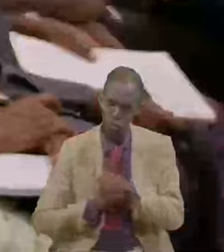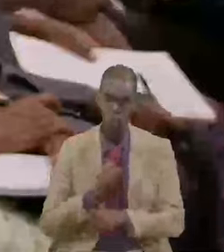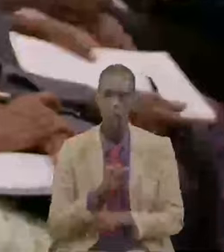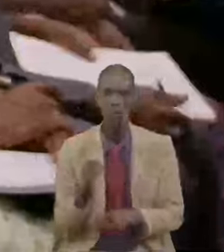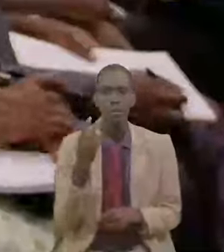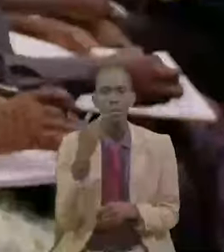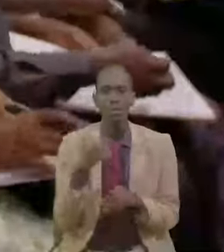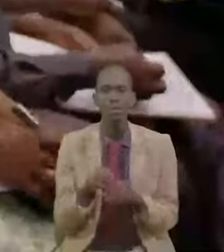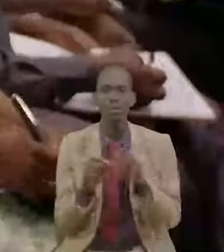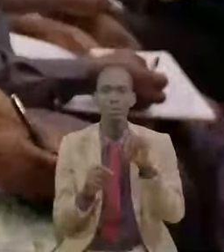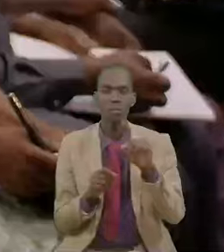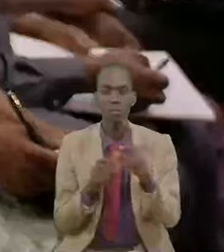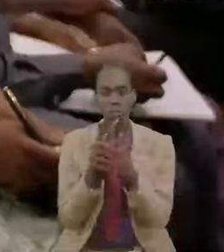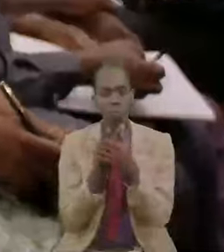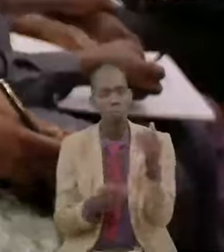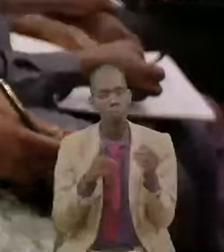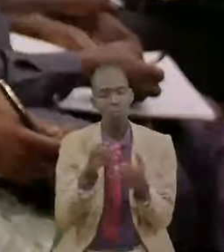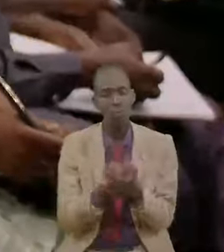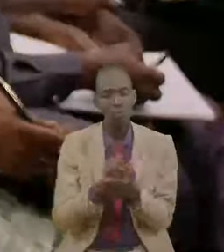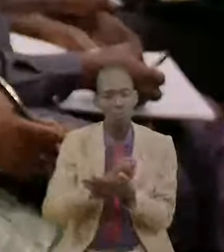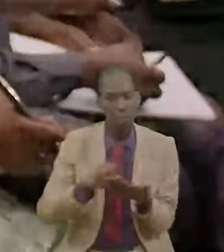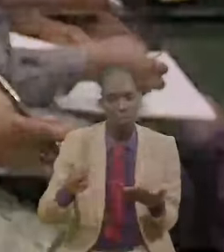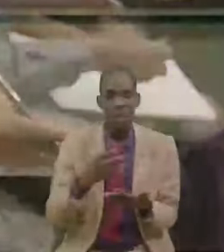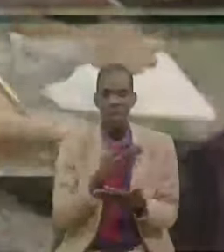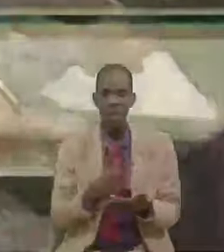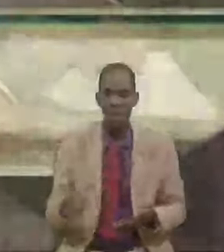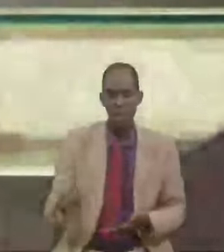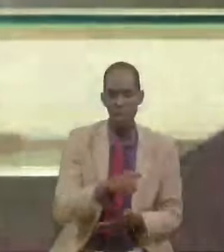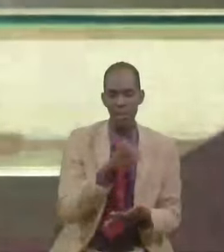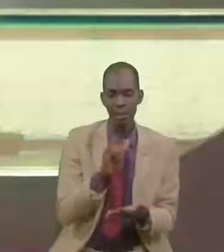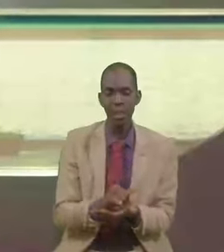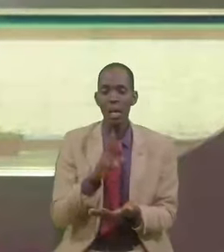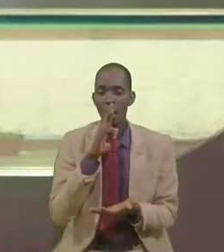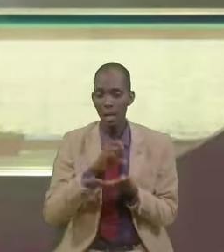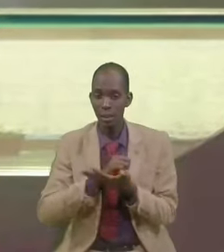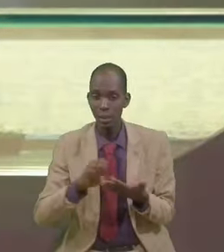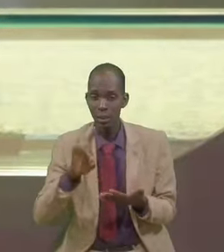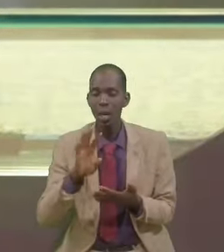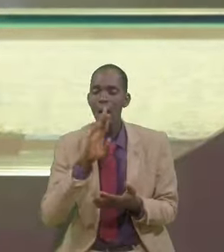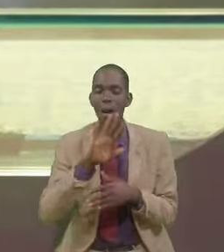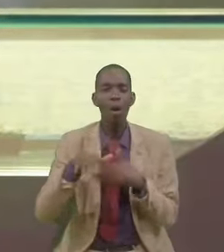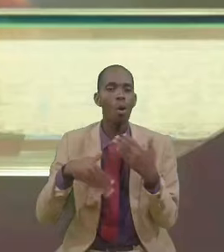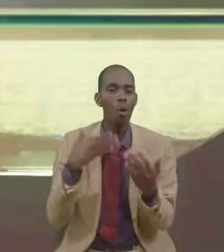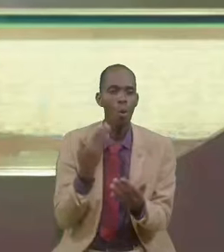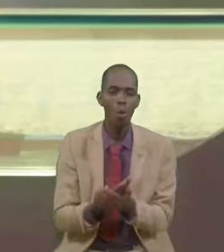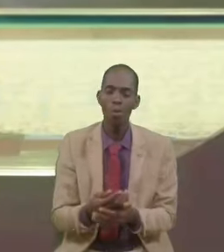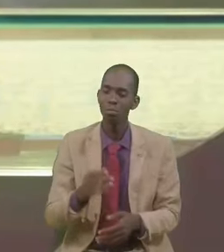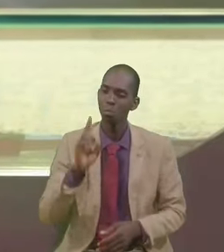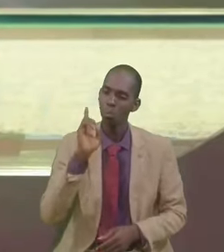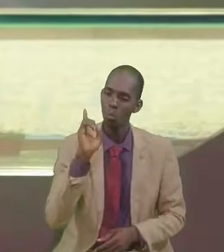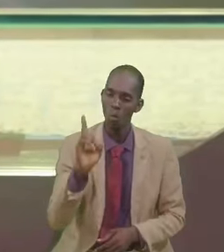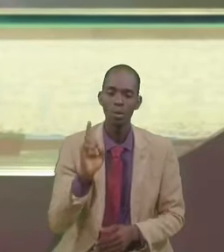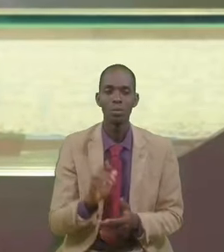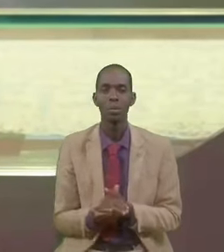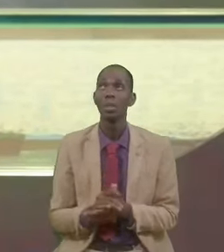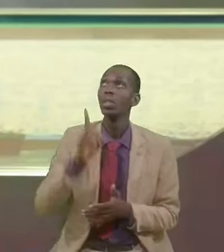verset 11. Car celui qui sanctifie et ceux qui sont sanctifiés sont tous issus d'un seul.